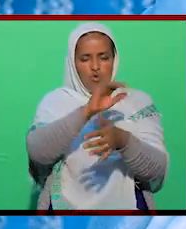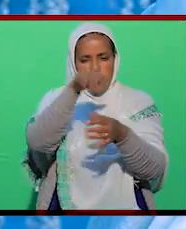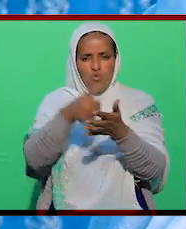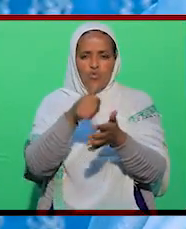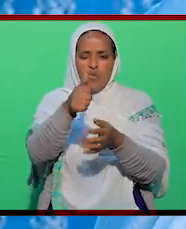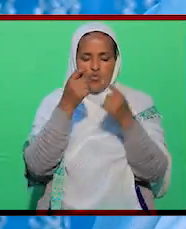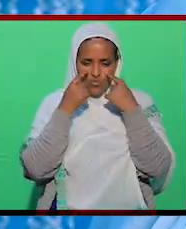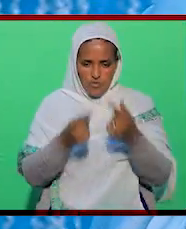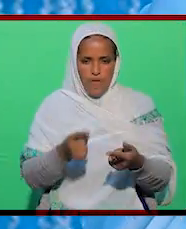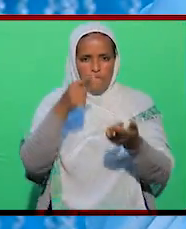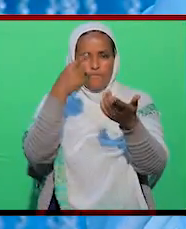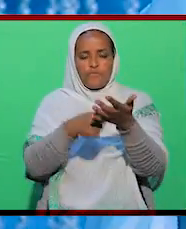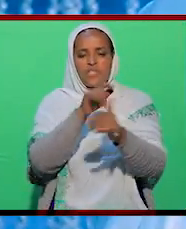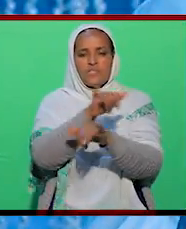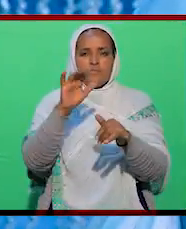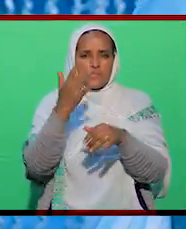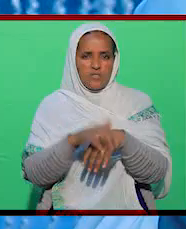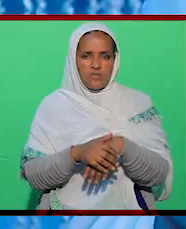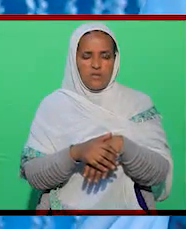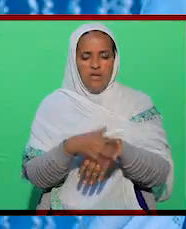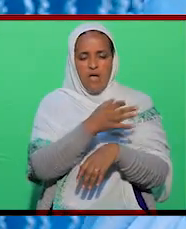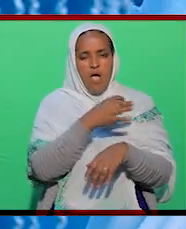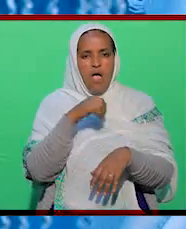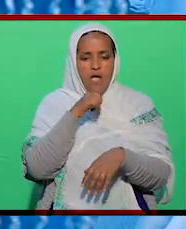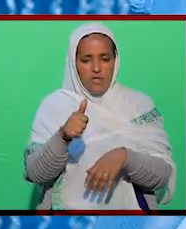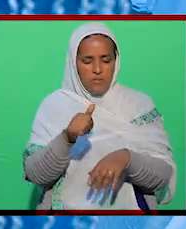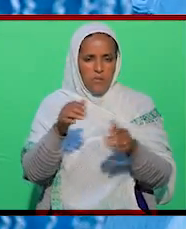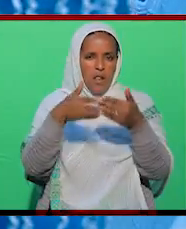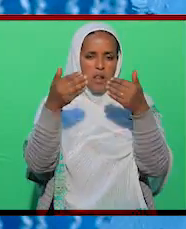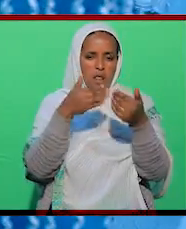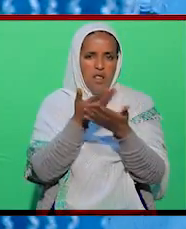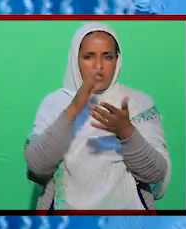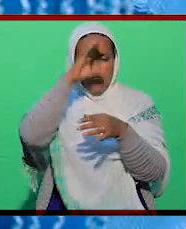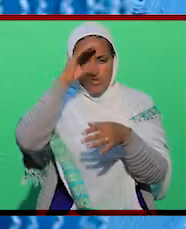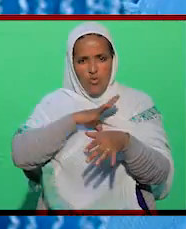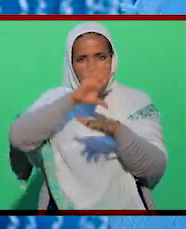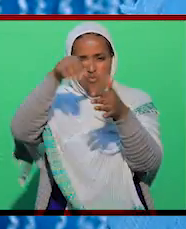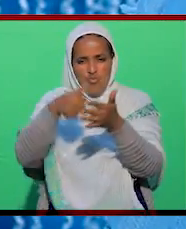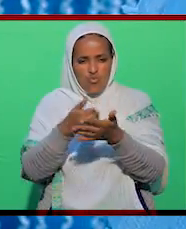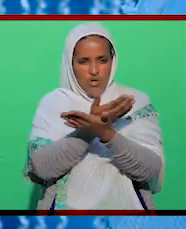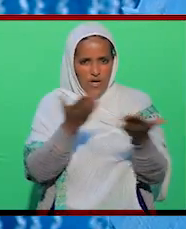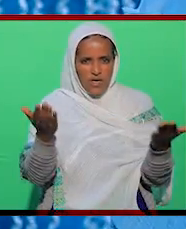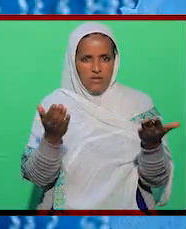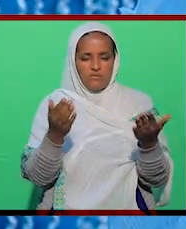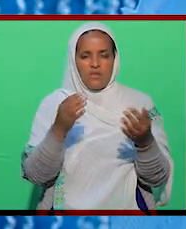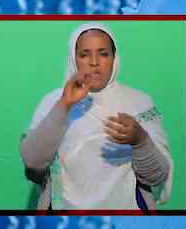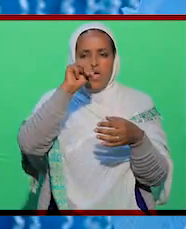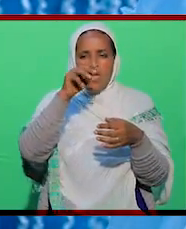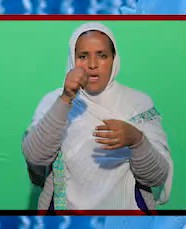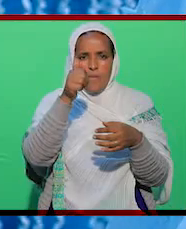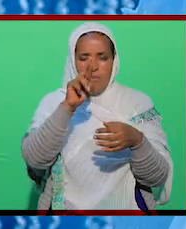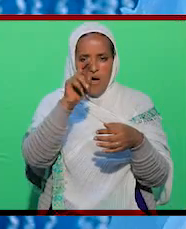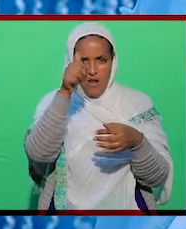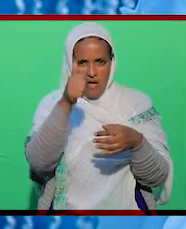ሰው እንደቀረበ ይታወቃል። ሁሉም ራሱን ያያል። ይህን እና ይህን የመሳሰሉ በደም አይደለም ተራ ነገር፣ የሰው ሁለንተና ነገሩ